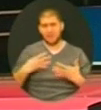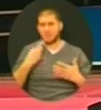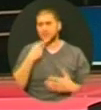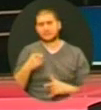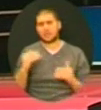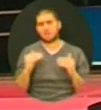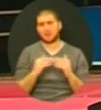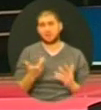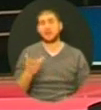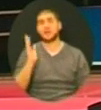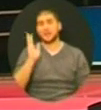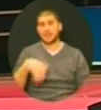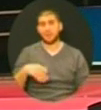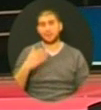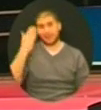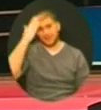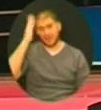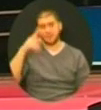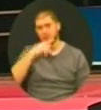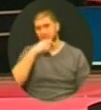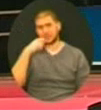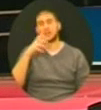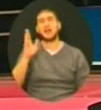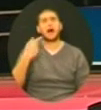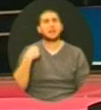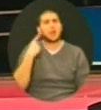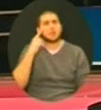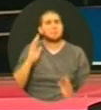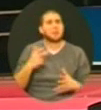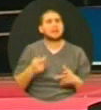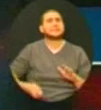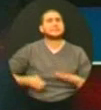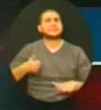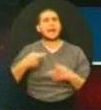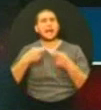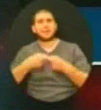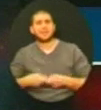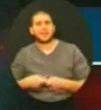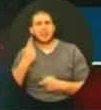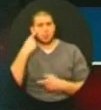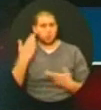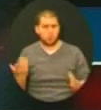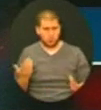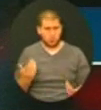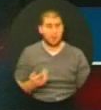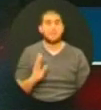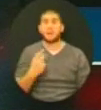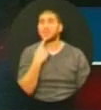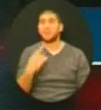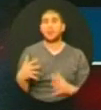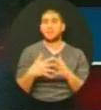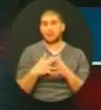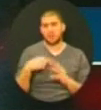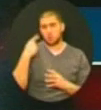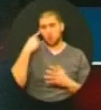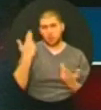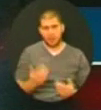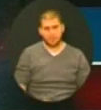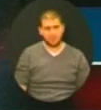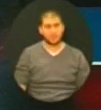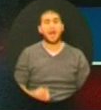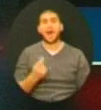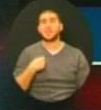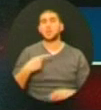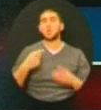הזמן, מהיכרותי, גם את הגזרה, גם את המציאות, אינני יודע מה שרי הקבינט ידעו, לא ידעו, זה אינני יודע. מה נאמר בקבינט, אינני יודע. אומר אמיר פרץ,